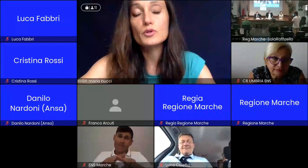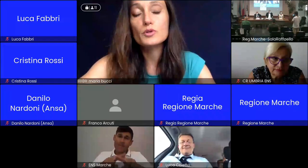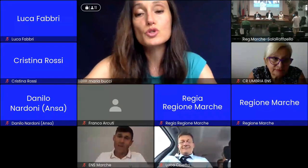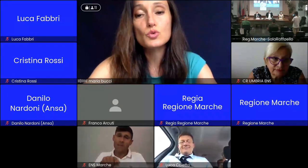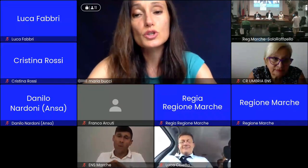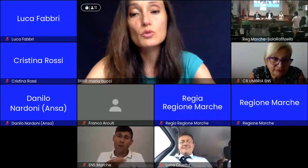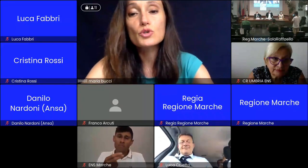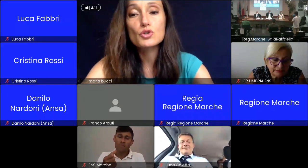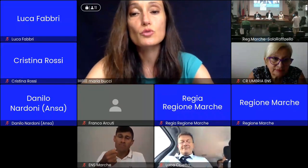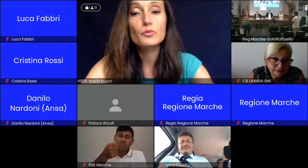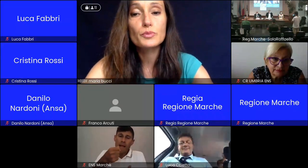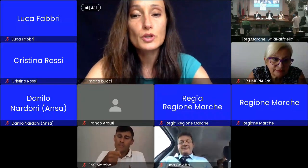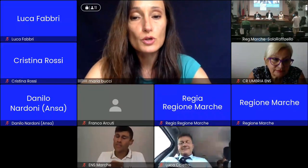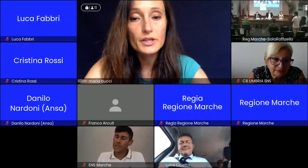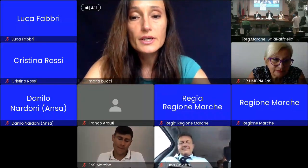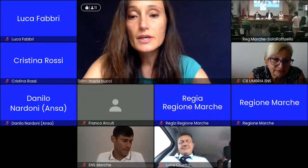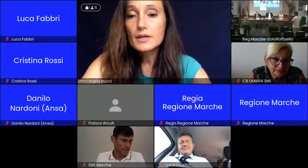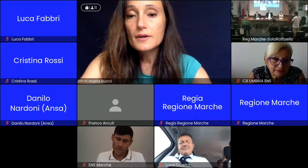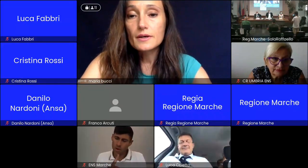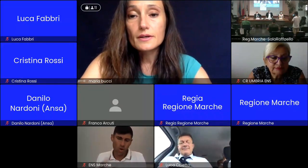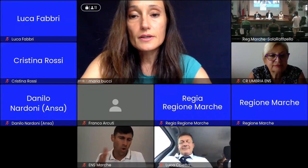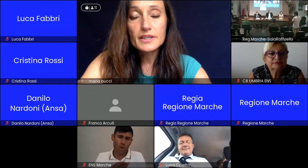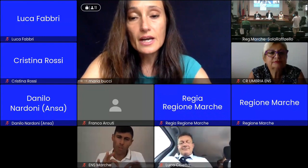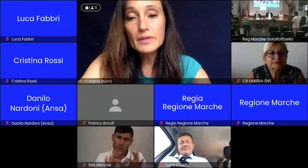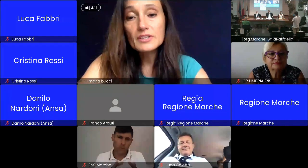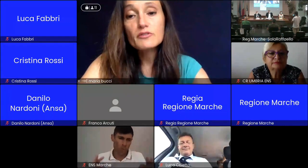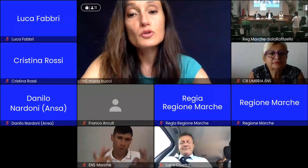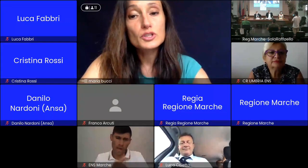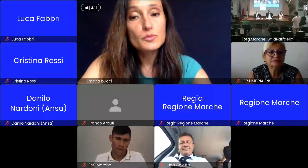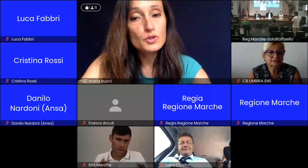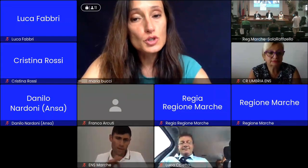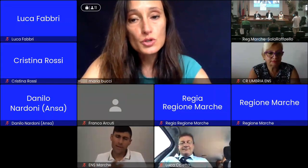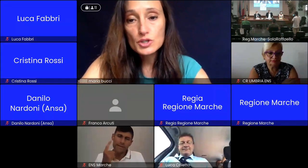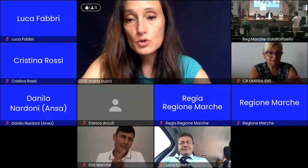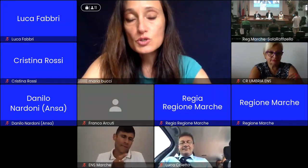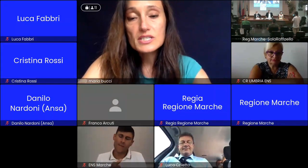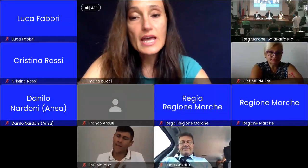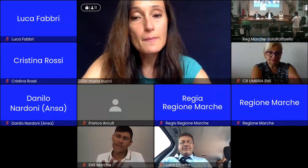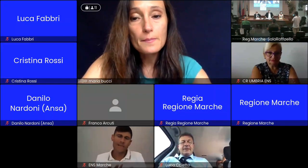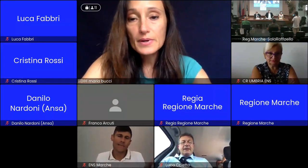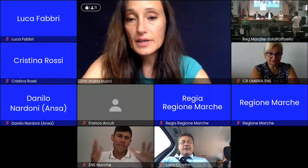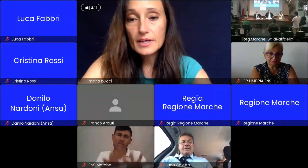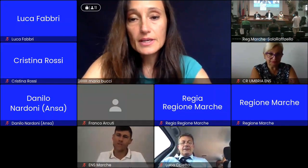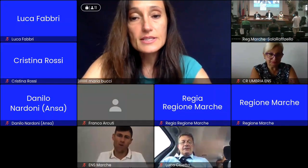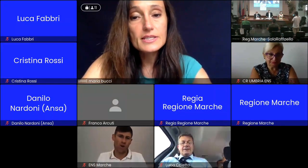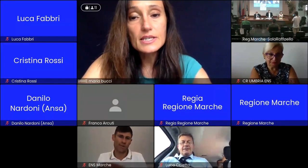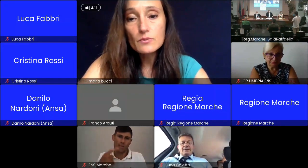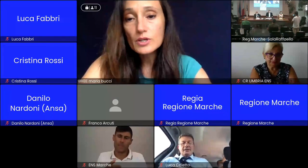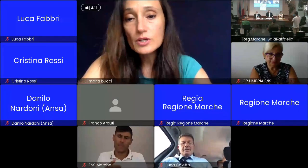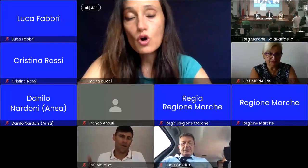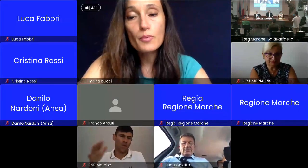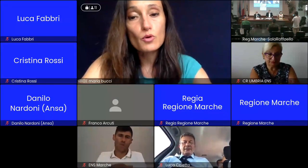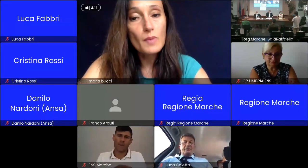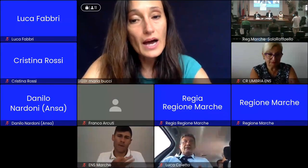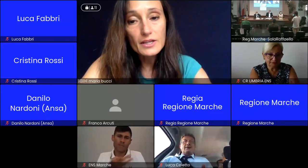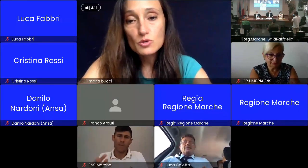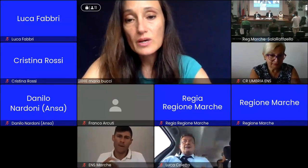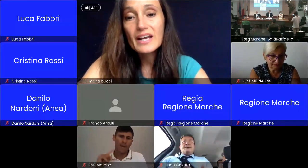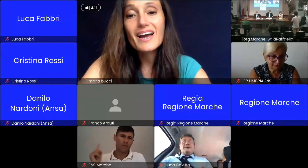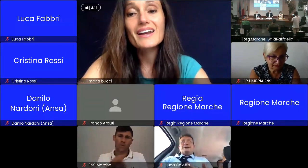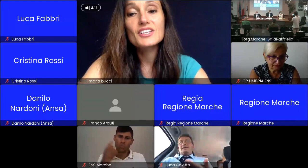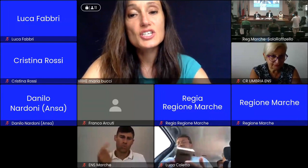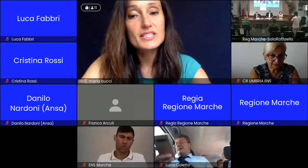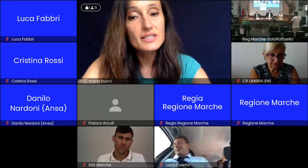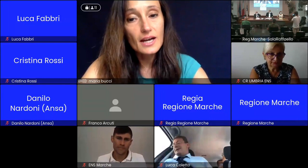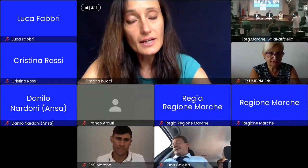abitano poche persone sorde, i comuni sono più piccoli. Chiaramente i fondi a disposizione sono sempre esigui, non coprono mai,